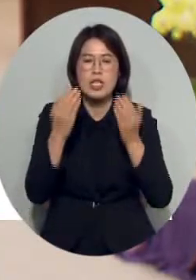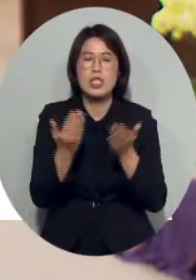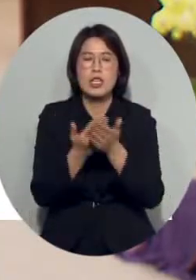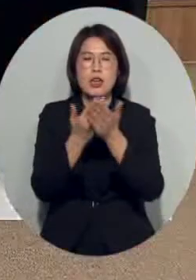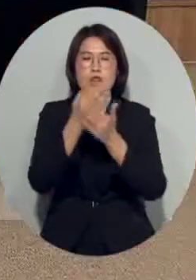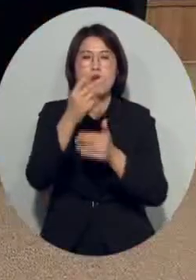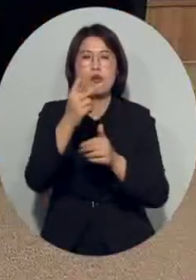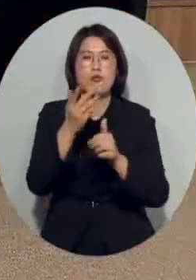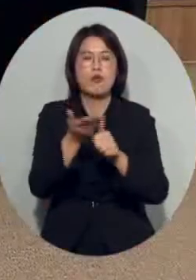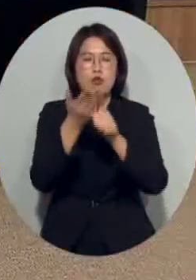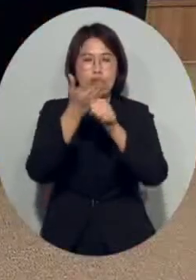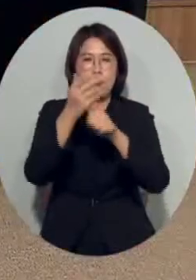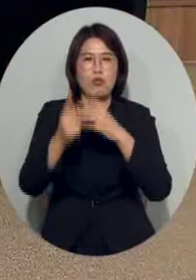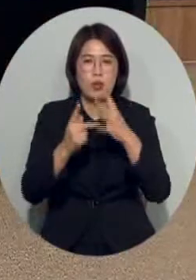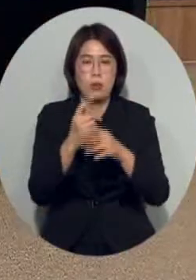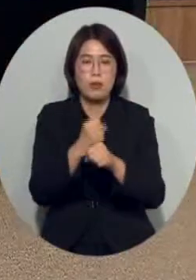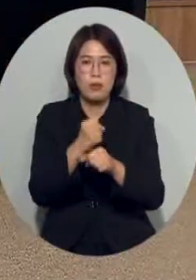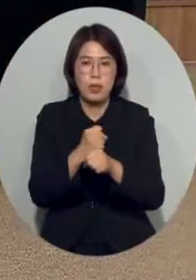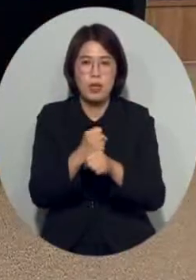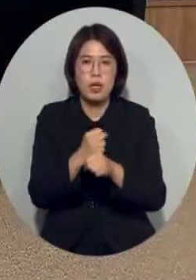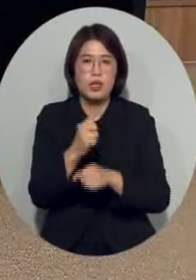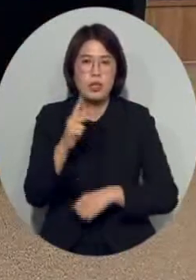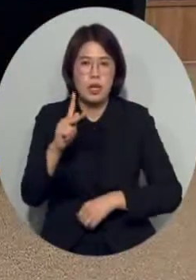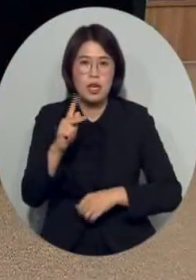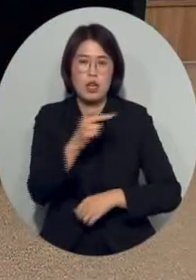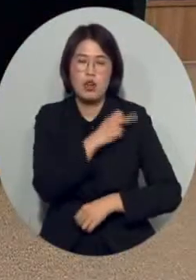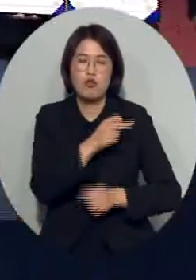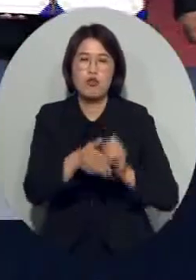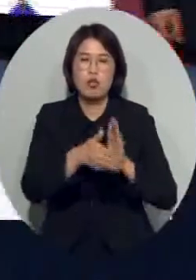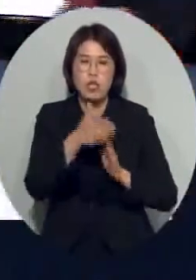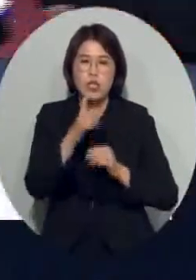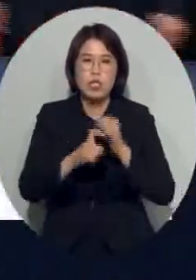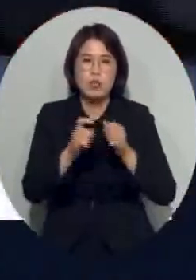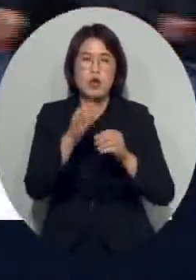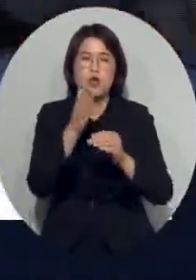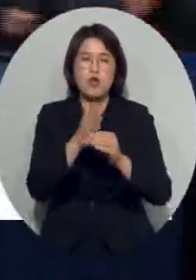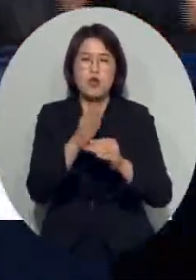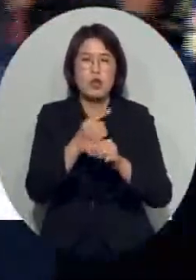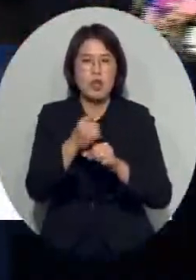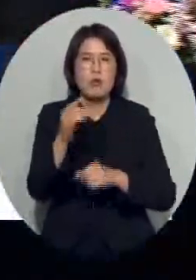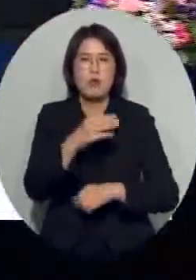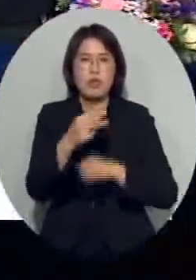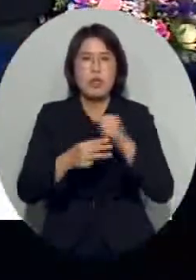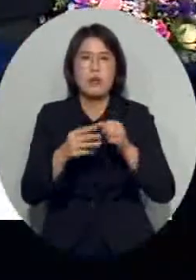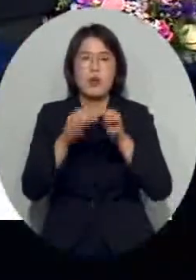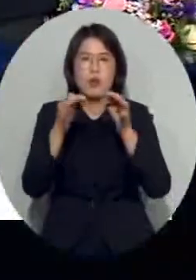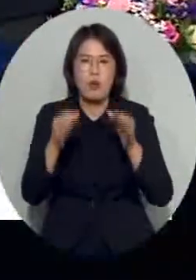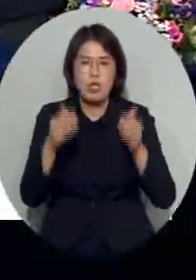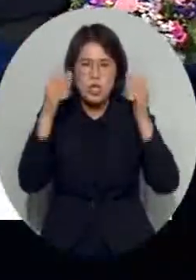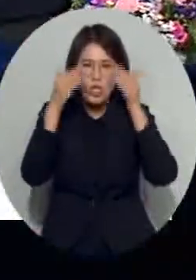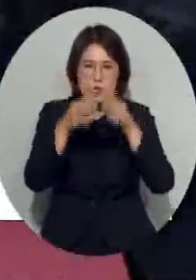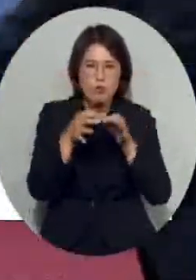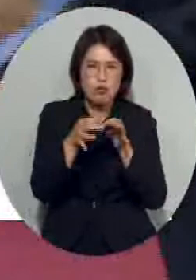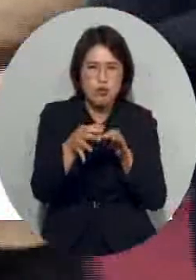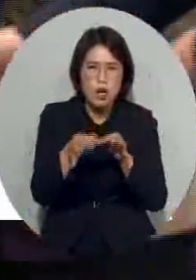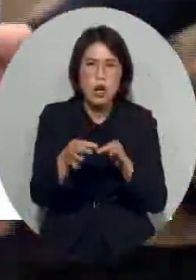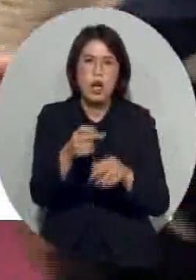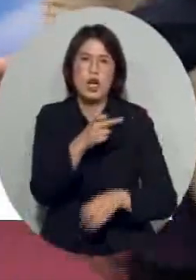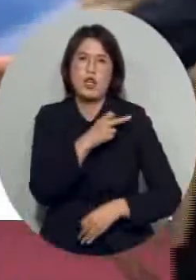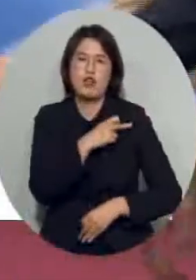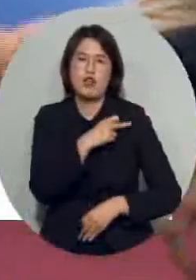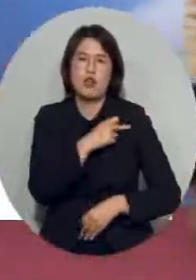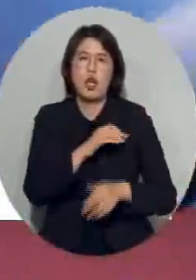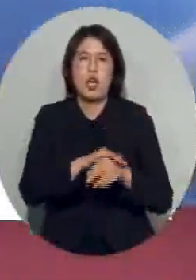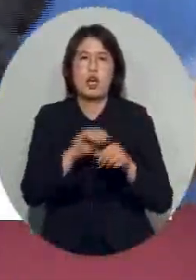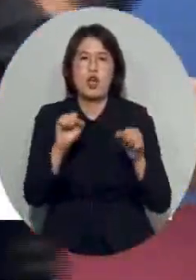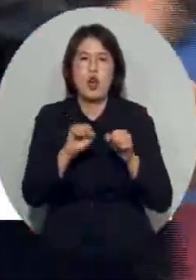됩니다. 영주시와 SK 머티리얼즈는 사업 기간 10년 중 내년부터 3년간 집중적으로 투자해 영주를